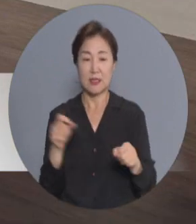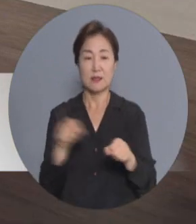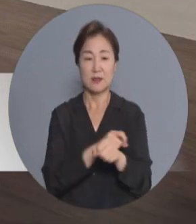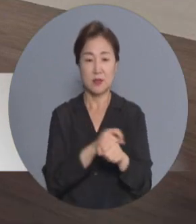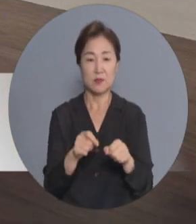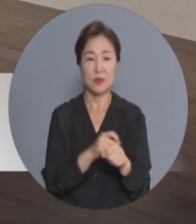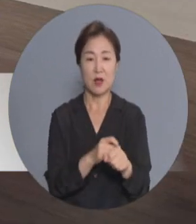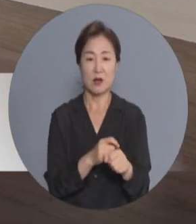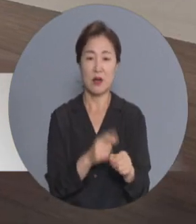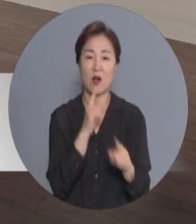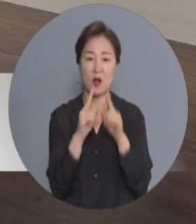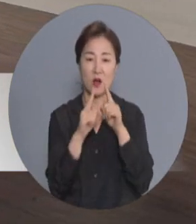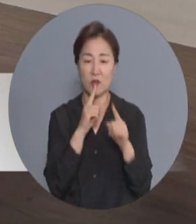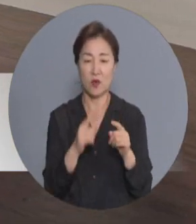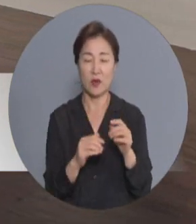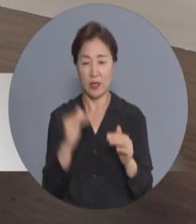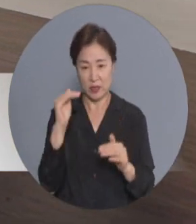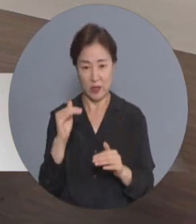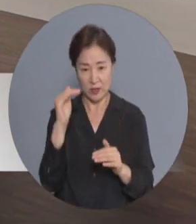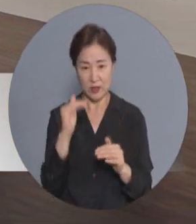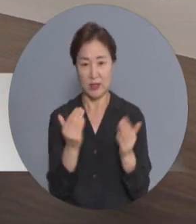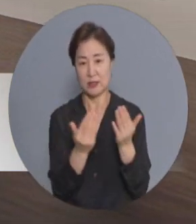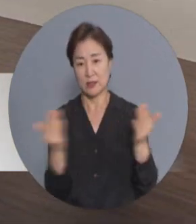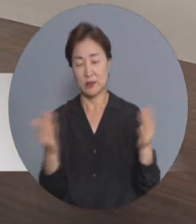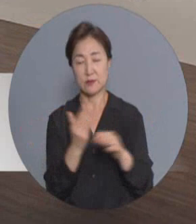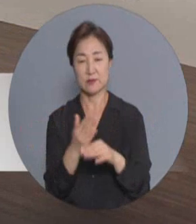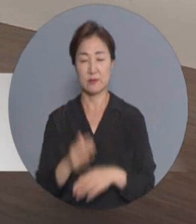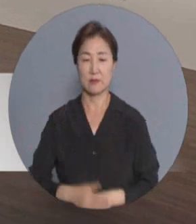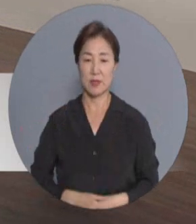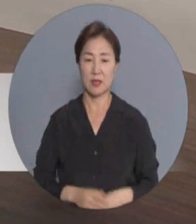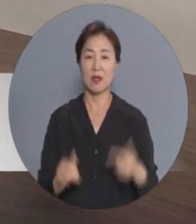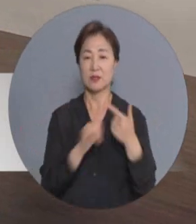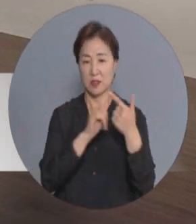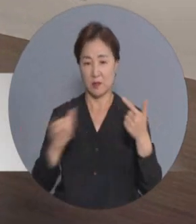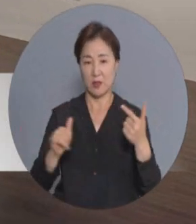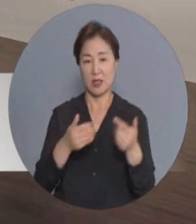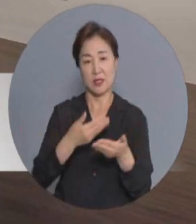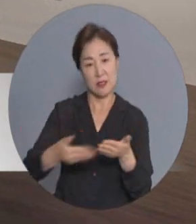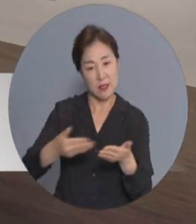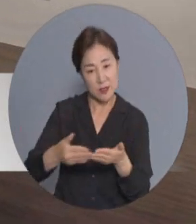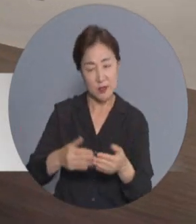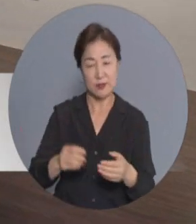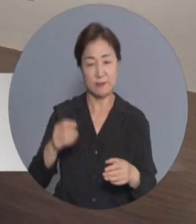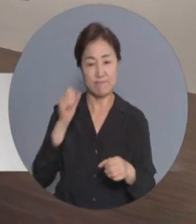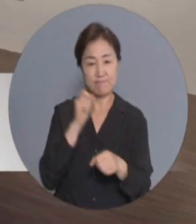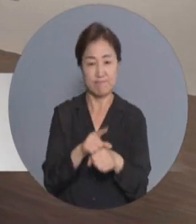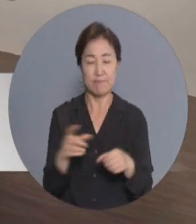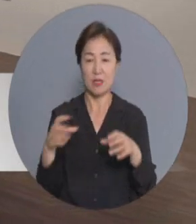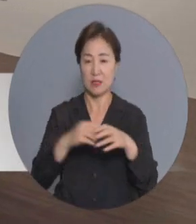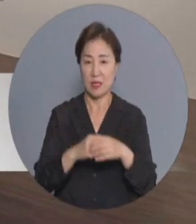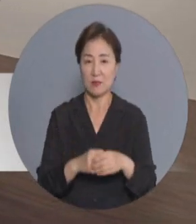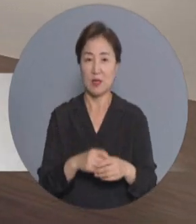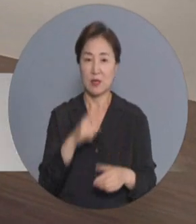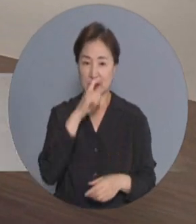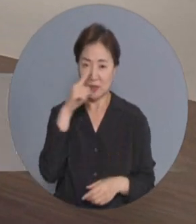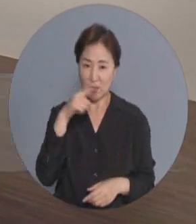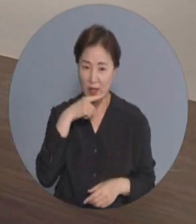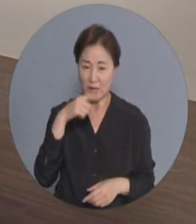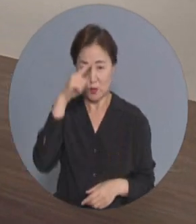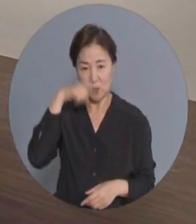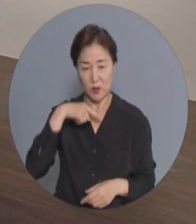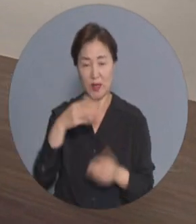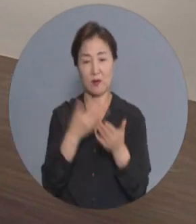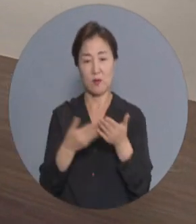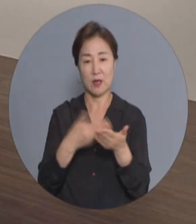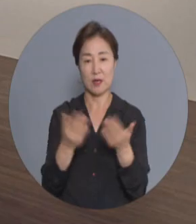언어의 경계를 개최합니다 이번 전시는 여섯 명의 지역 예술인들의 개선과 색을 담은 서양화와 동양화 서해 작품을